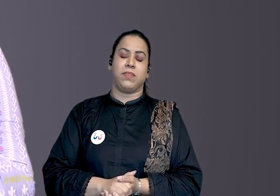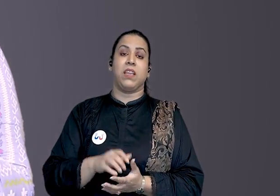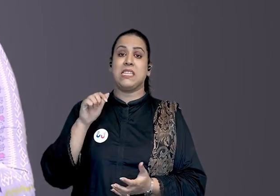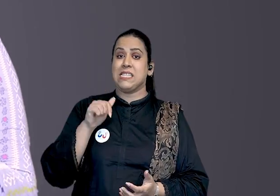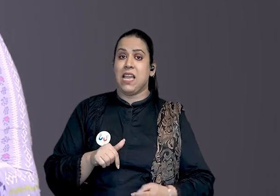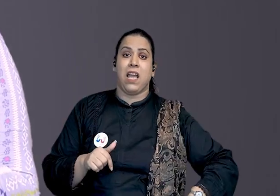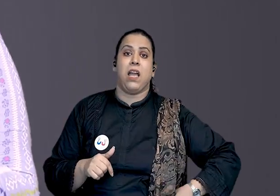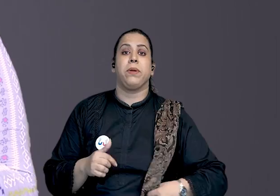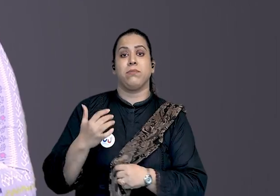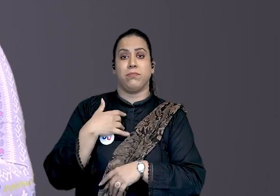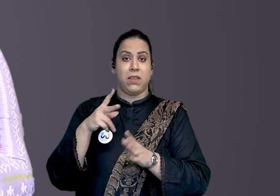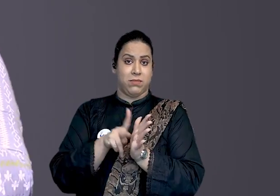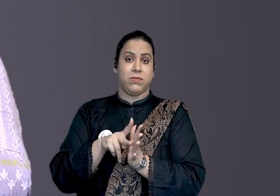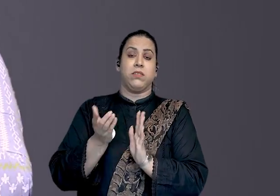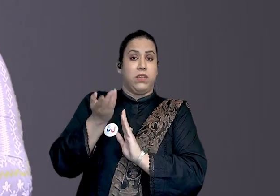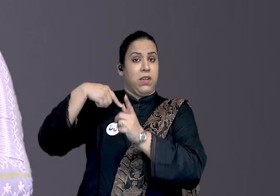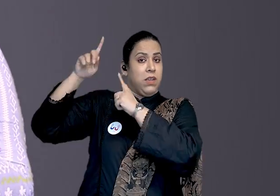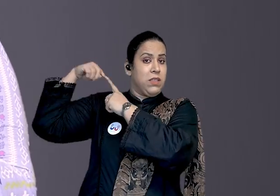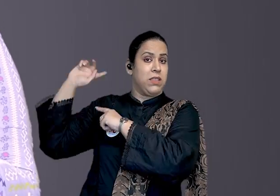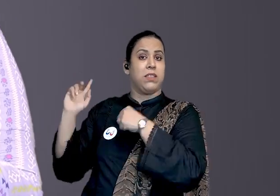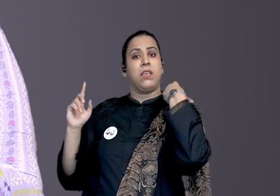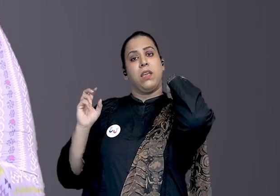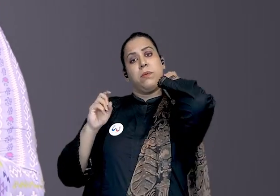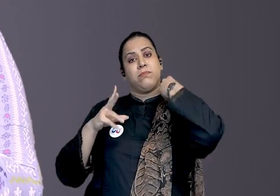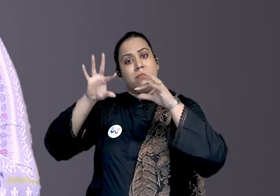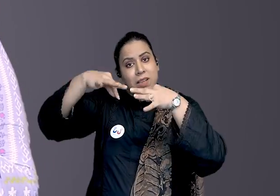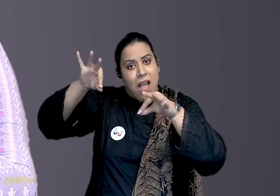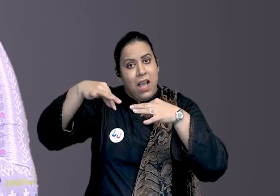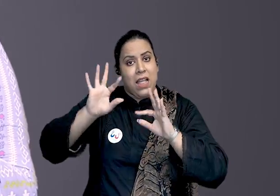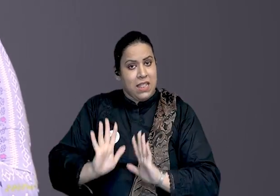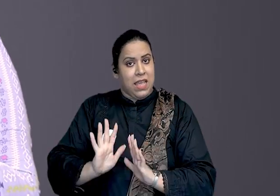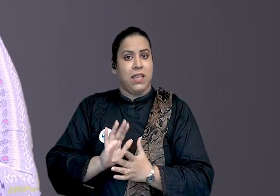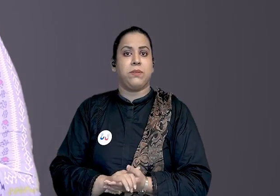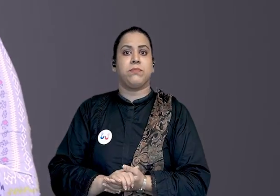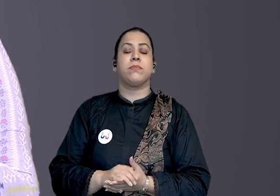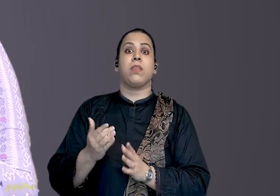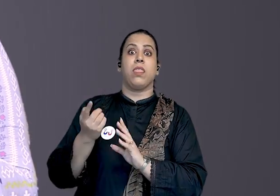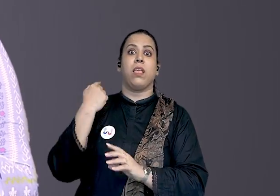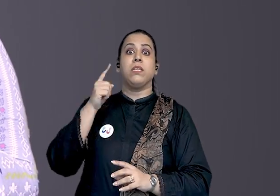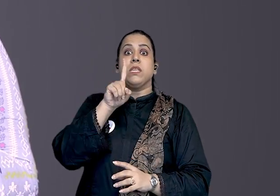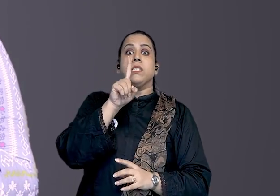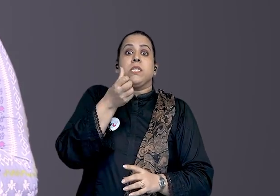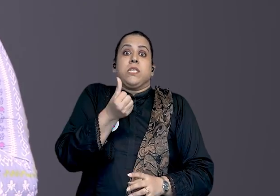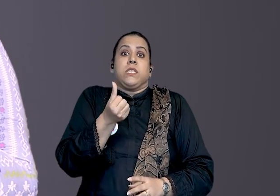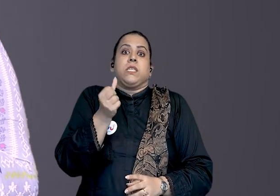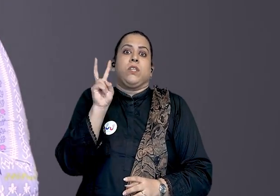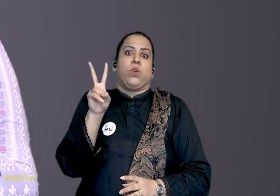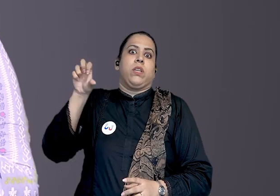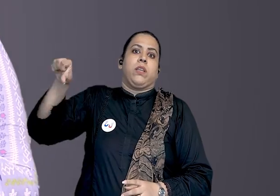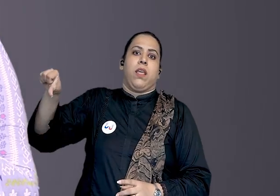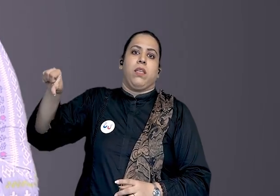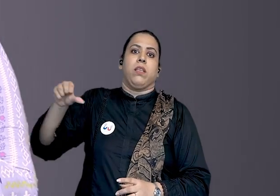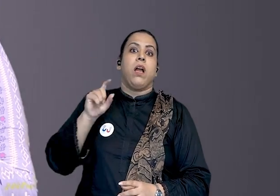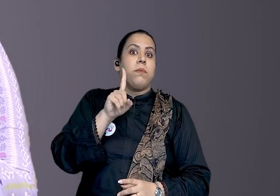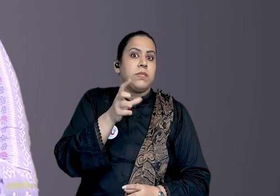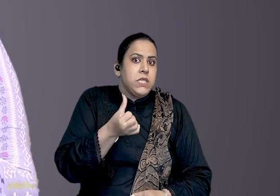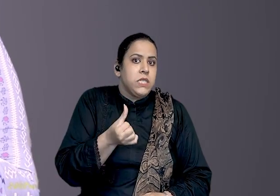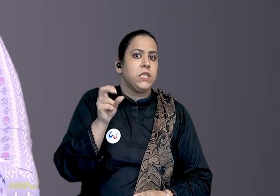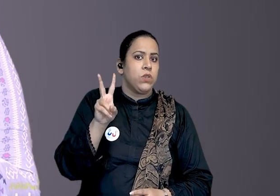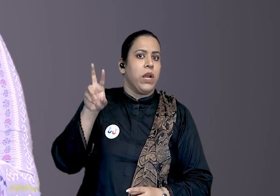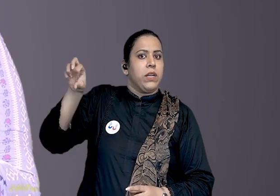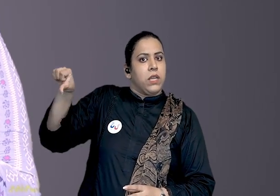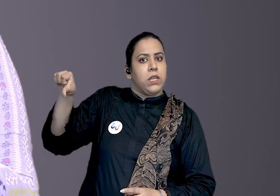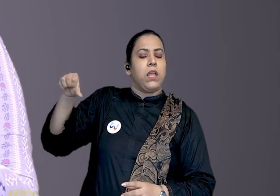از آف 1629. اب 1629 جو ہے وہ بیسیکلی شاہ جہان پیریڈ ہے، اور ہمارے پاس اس شاہ جہان دور